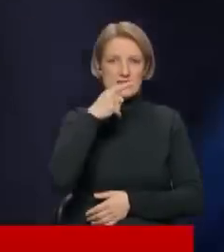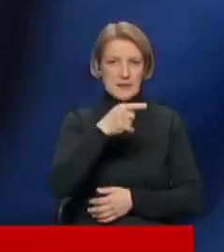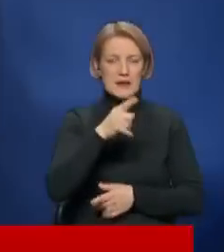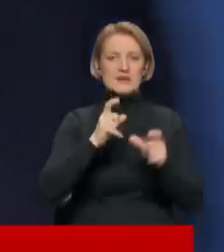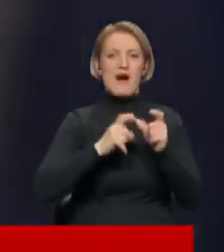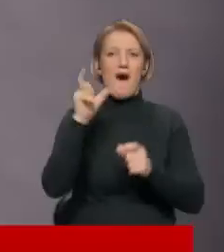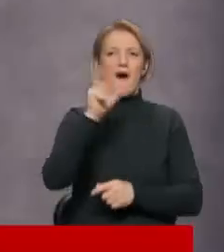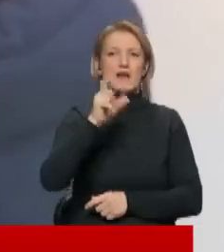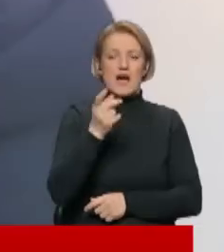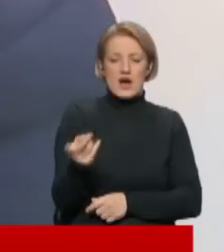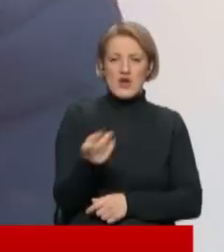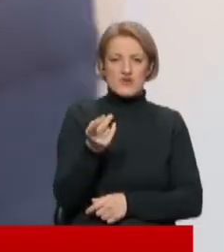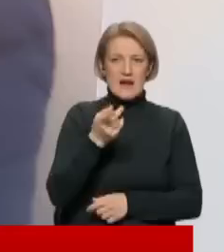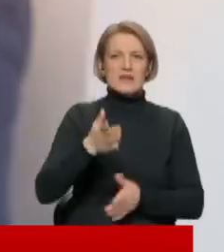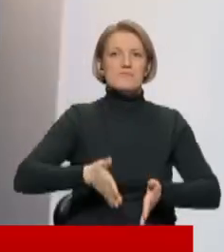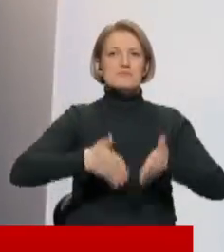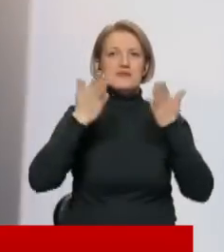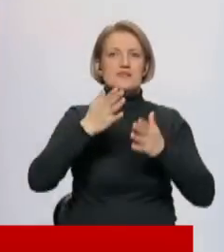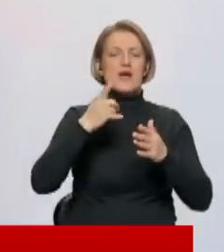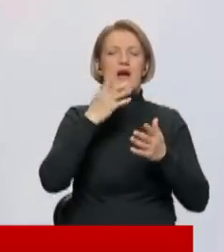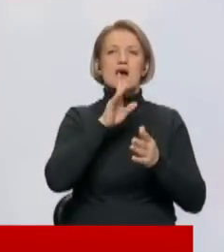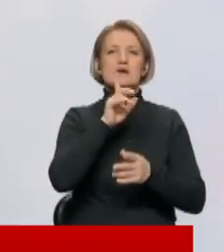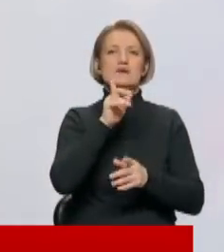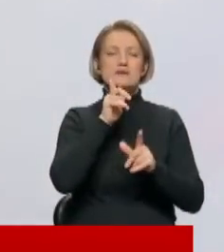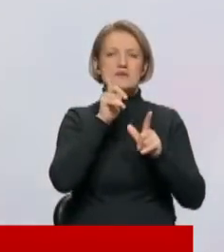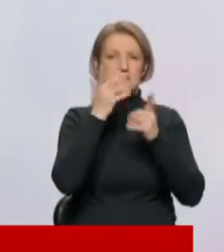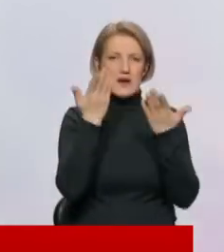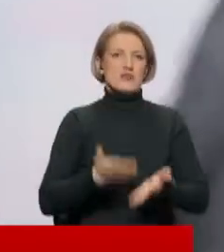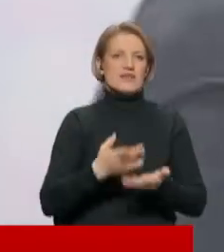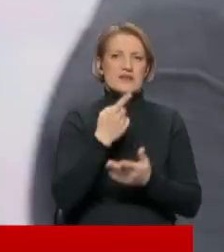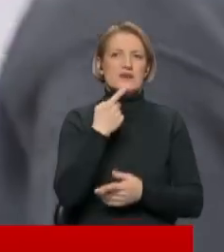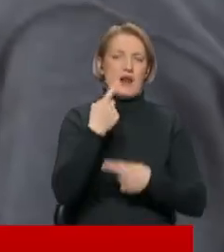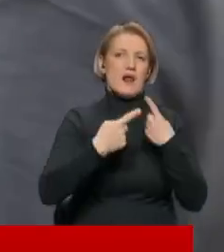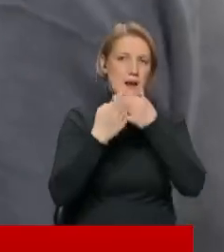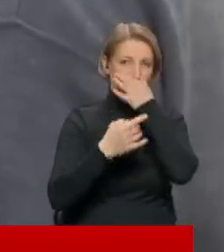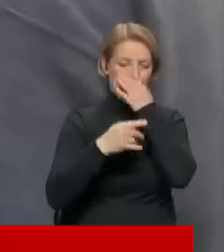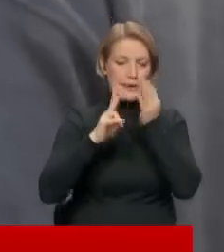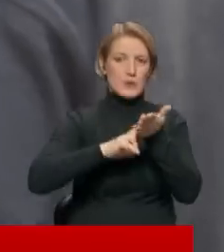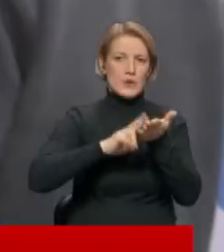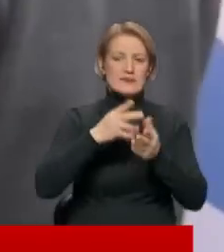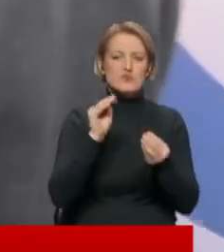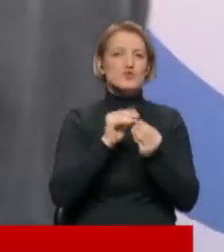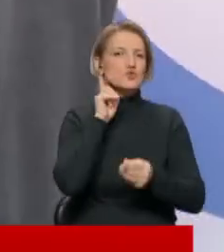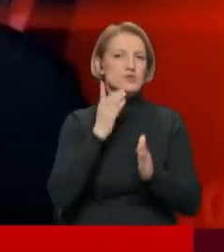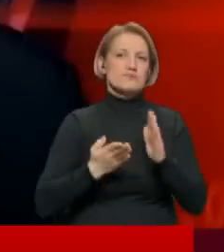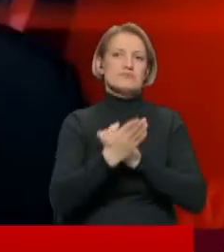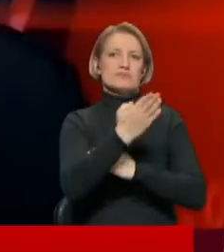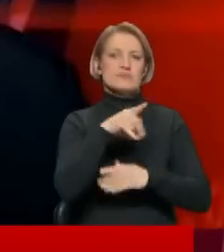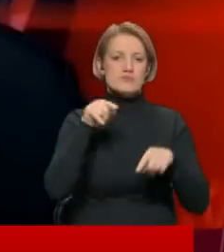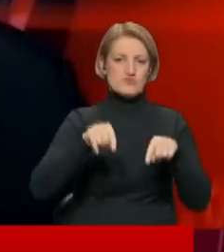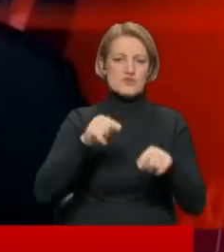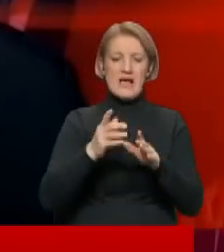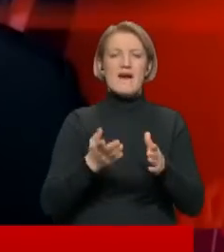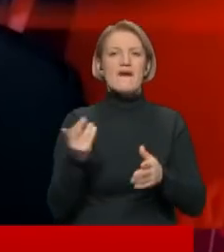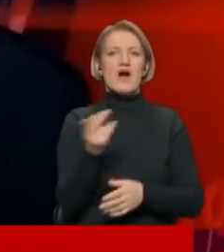duyucunun aylarca Kaçak tarikat binasına göz yumduğu ileri sürülüyor belediye meclisinin muhalefet üyeleri suç duyurusunda bulundu buradaki